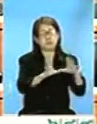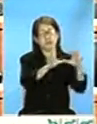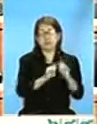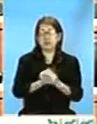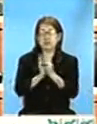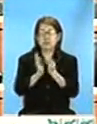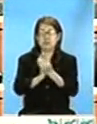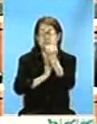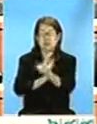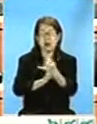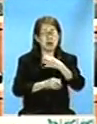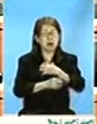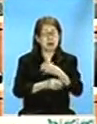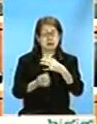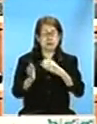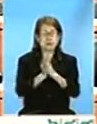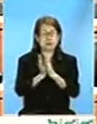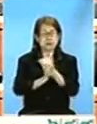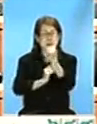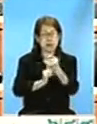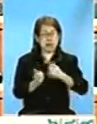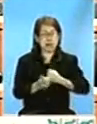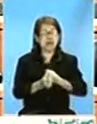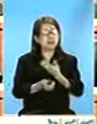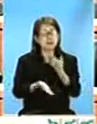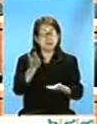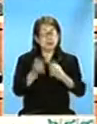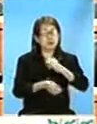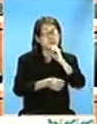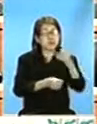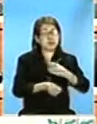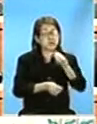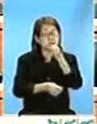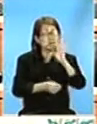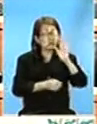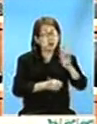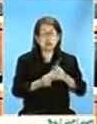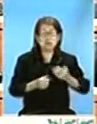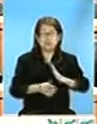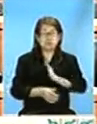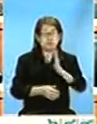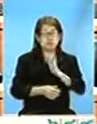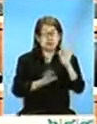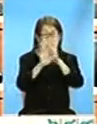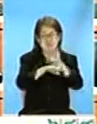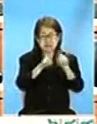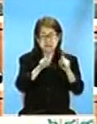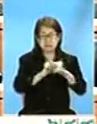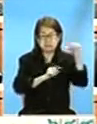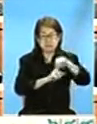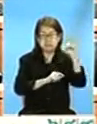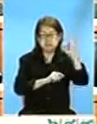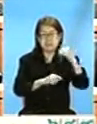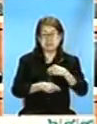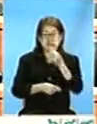ไปกินส้มตำผมไม่เสียงข้างน้อยครับที่จะบอกท่านว่านั่นไม่ใช่สุกี้ครับนั่นมันขี้ครับพวกผมไม่กินครับขอบพระคุณครับ